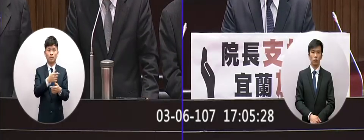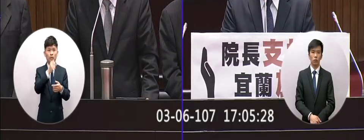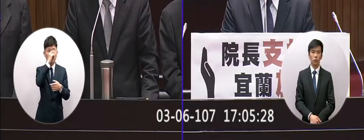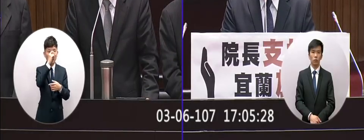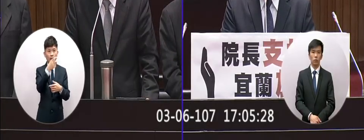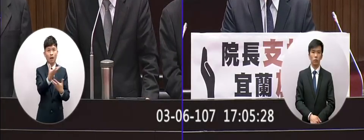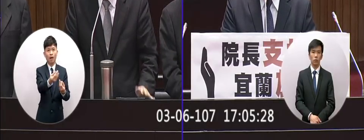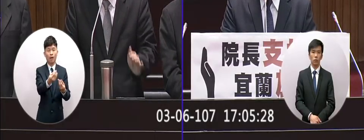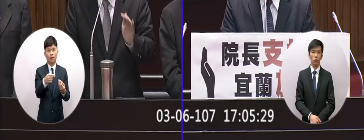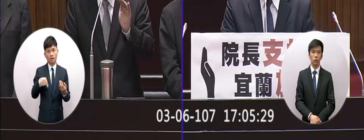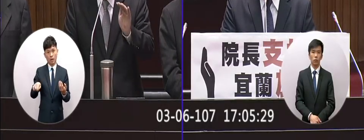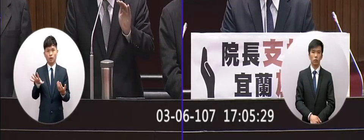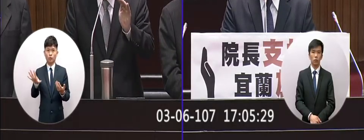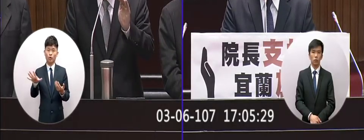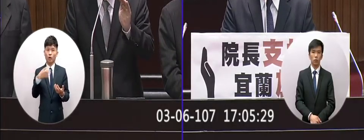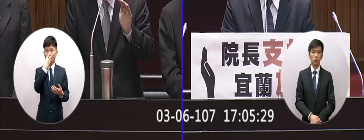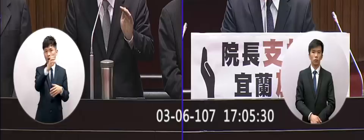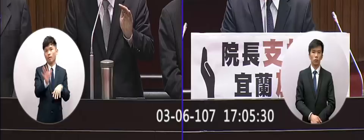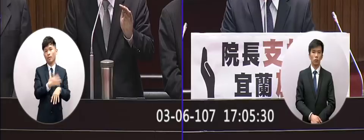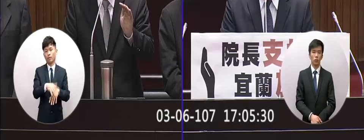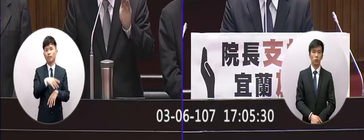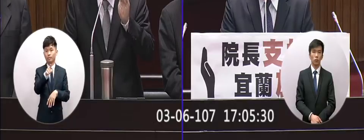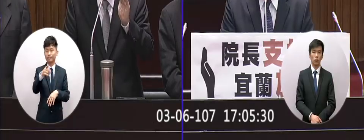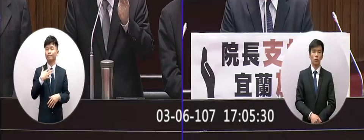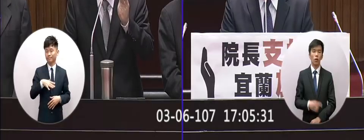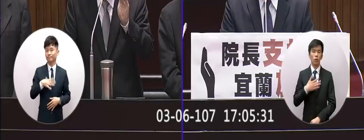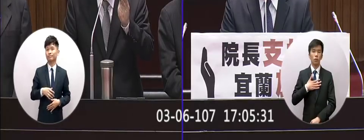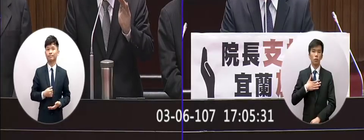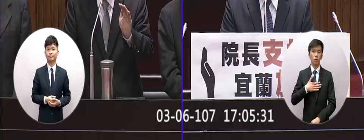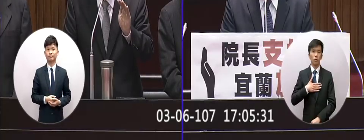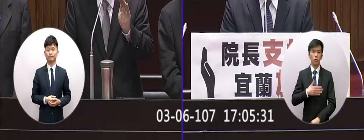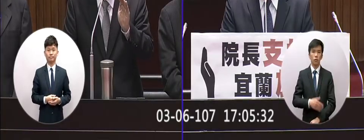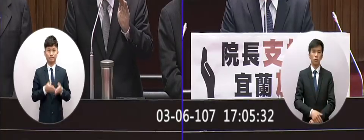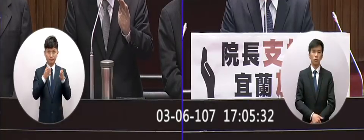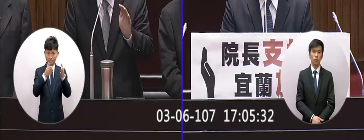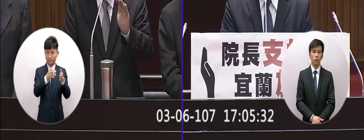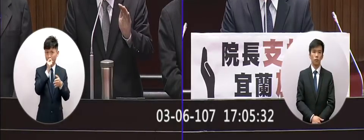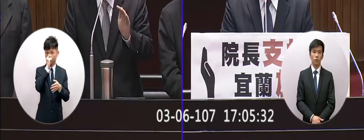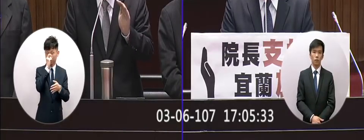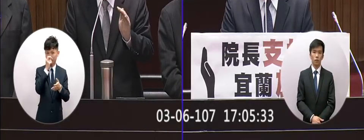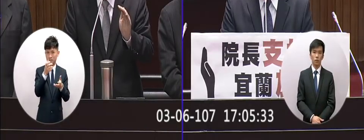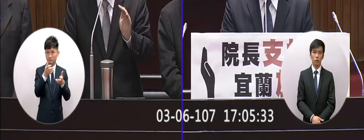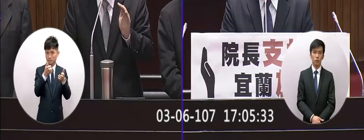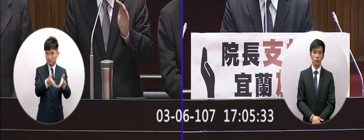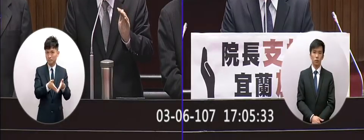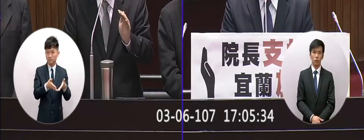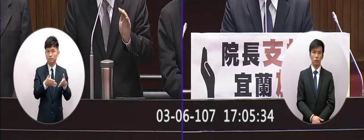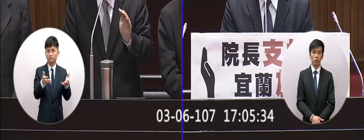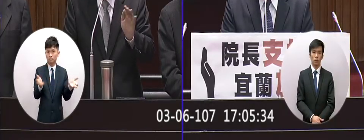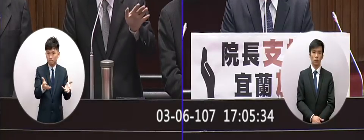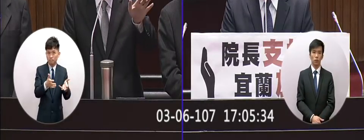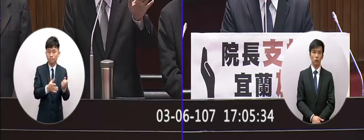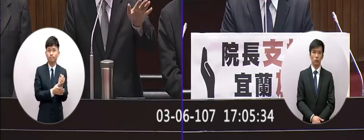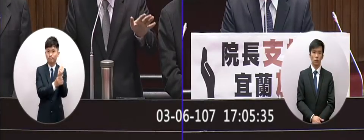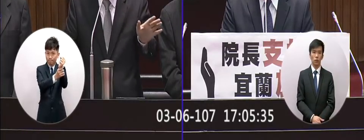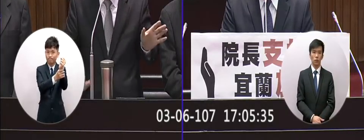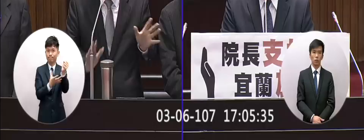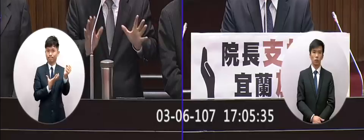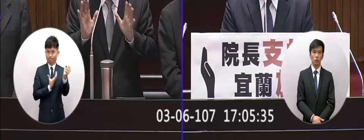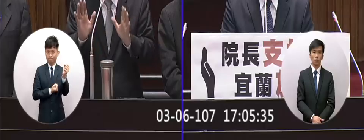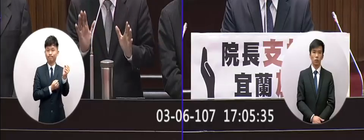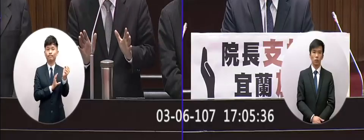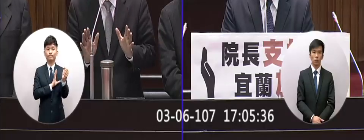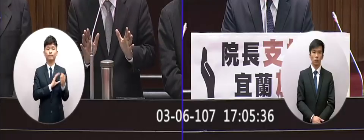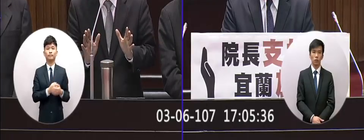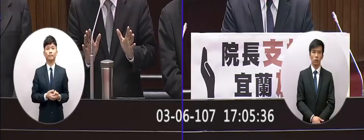好，那个最后 我想我讲这句话你就很清楚， 我知道 对宜兰重大建设支持的决心。但是呢，